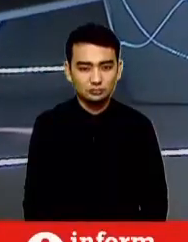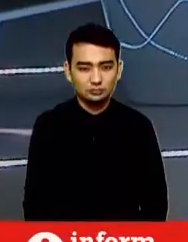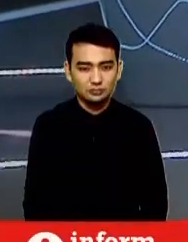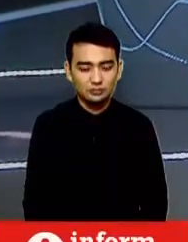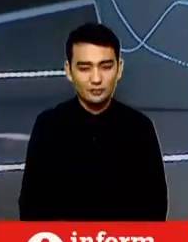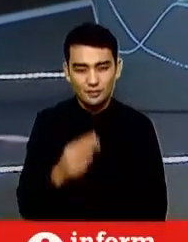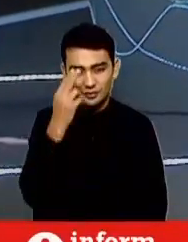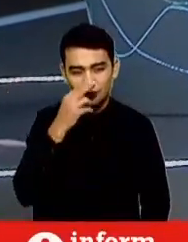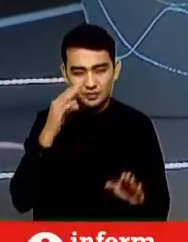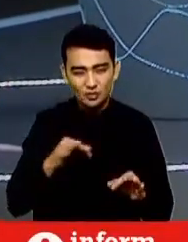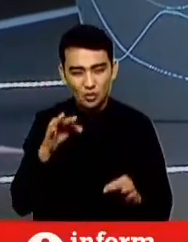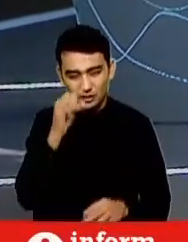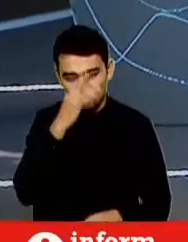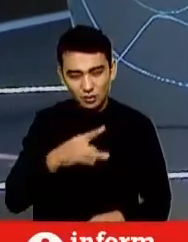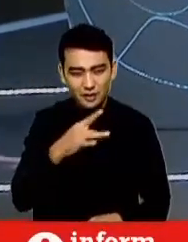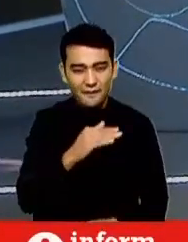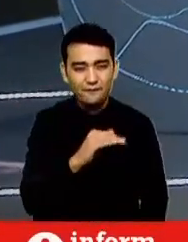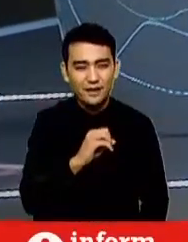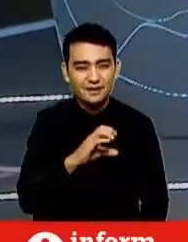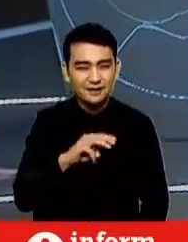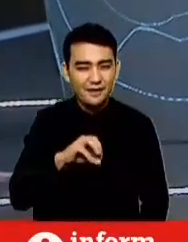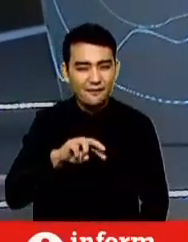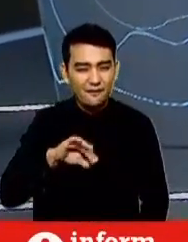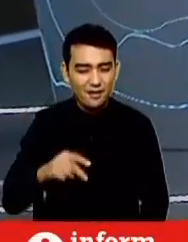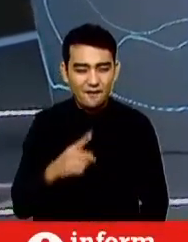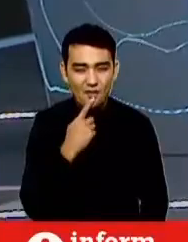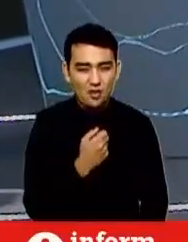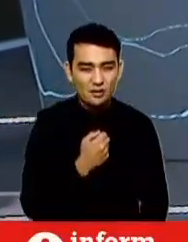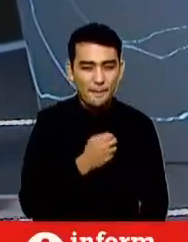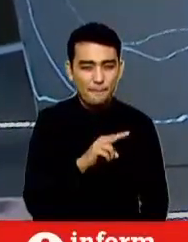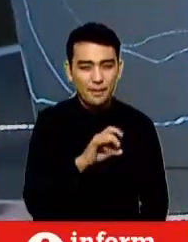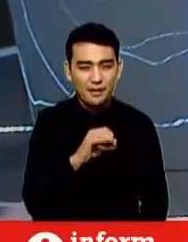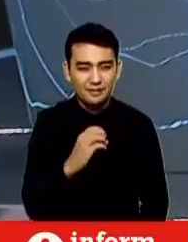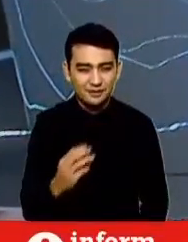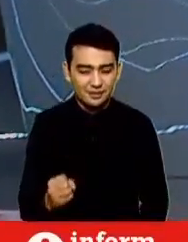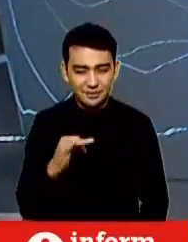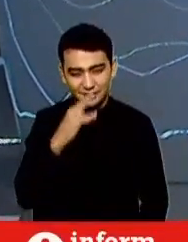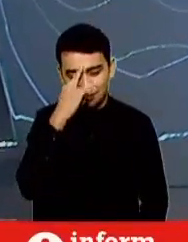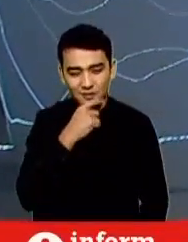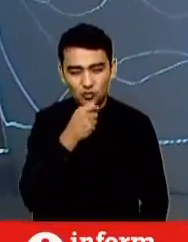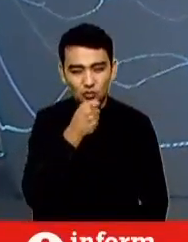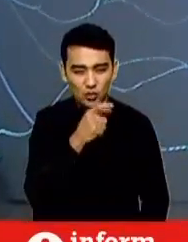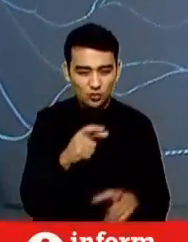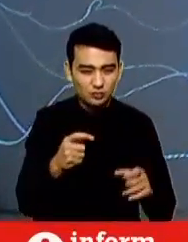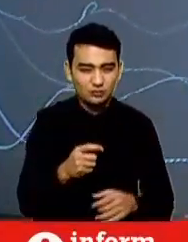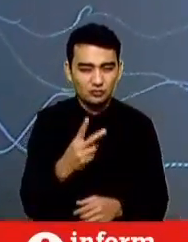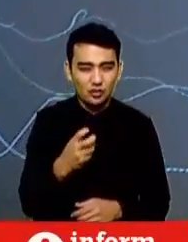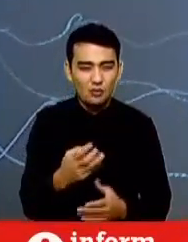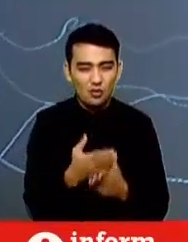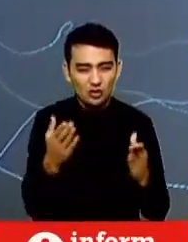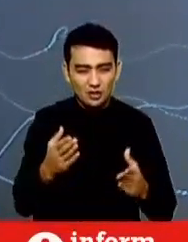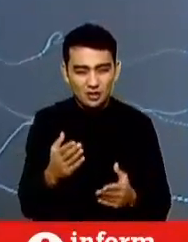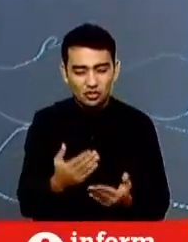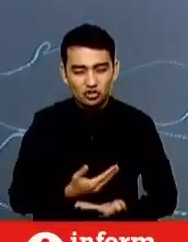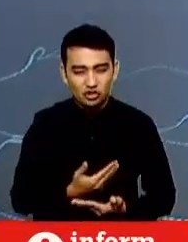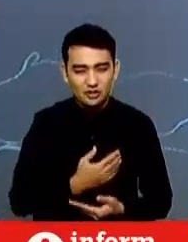в столице прошёл Республиканский фестиваль военной прессы казахстанские журналисты представили более 200 информационных материалов о жизни